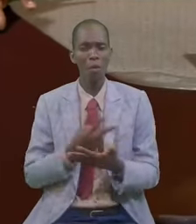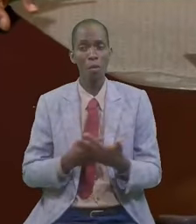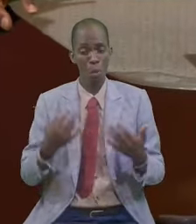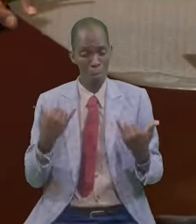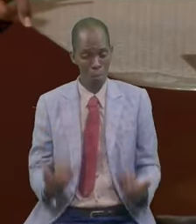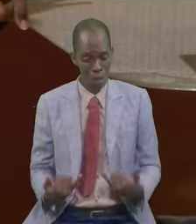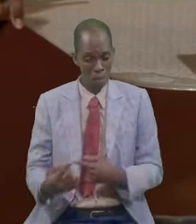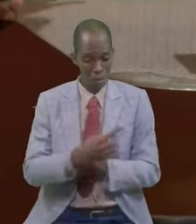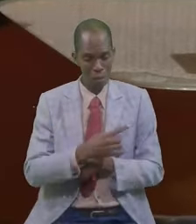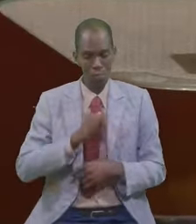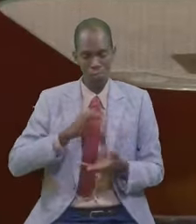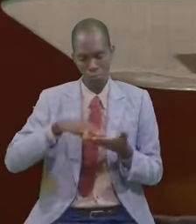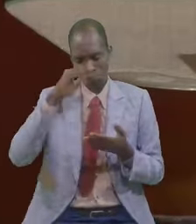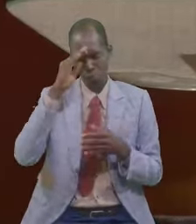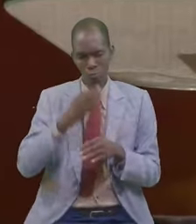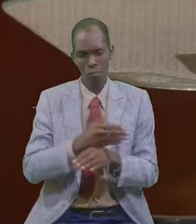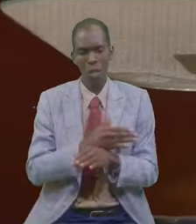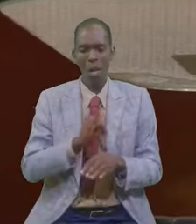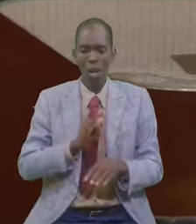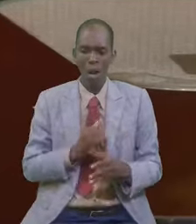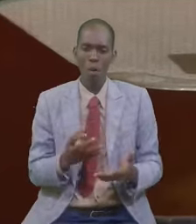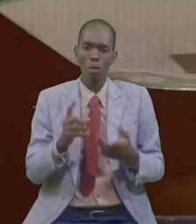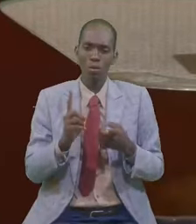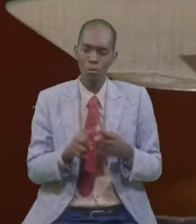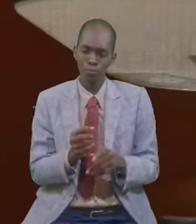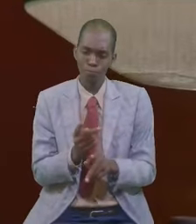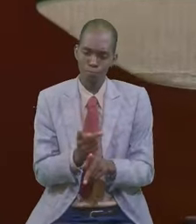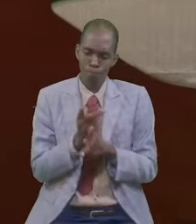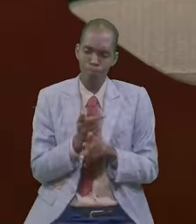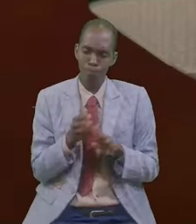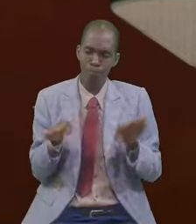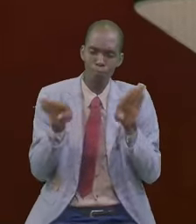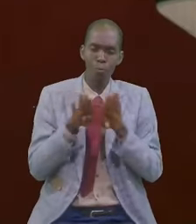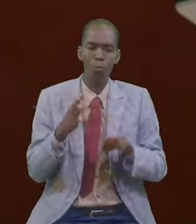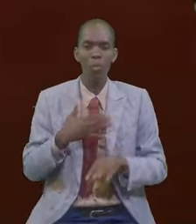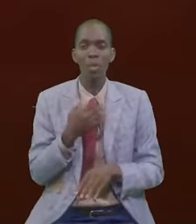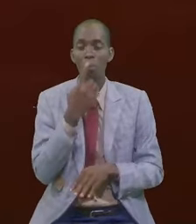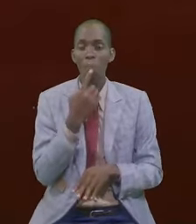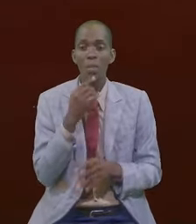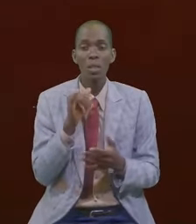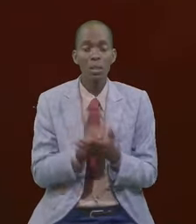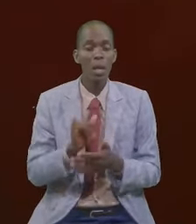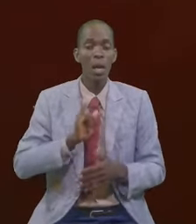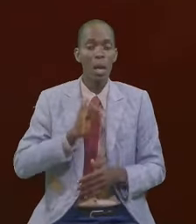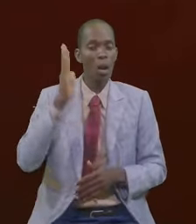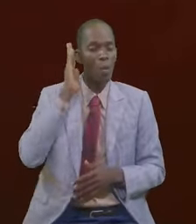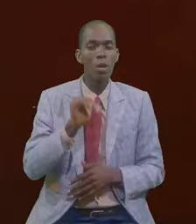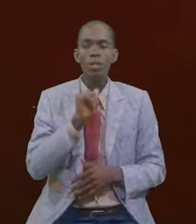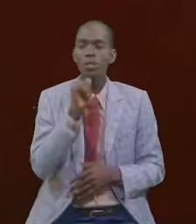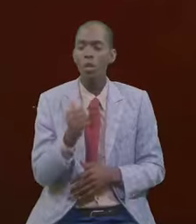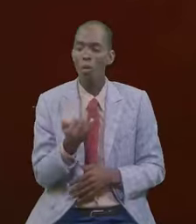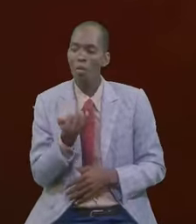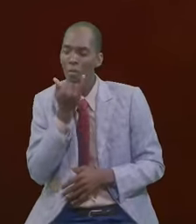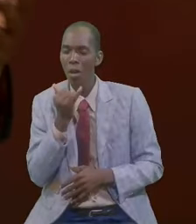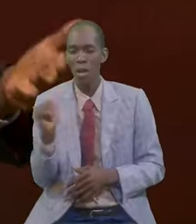dans l'échec. Mais aujourd'hui, je vais toujours veiller sur ma langue, sur ma bouche, afin que je ne blesse